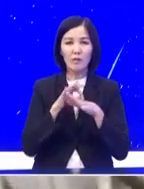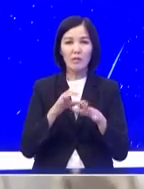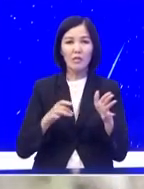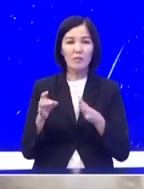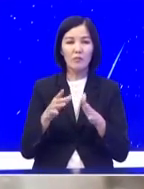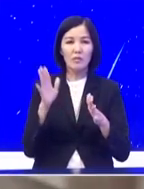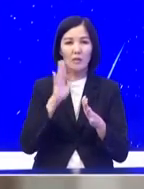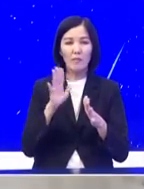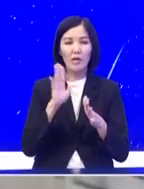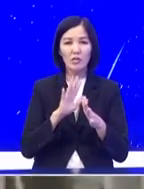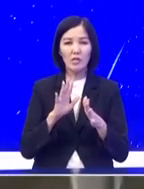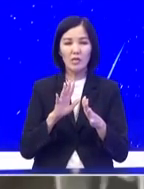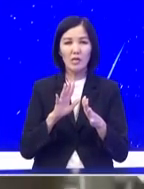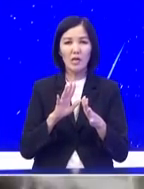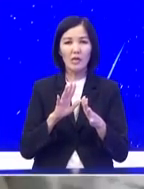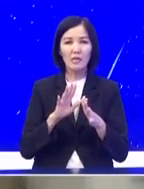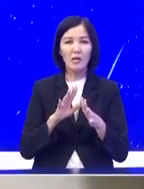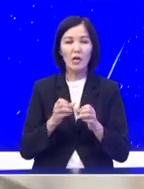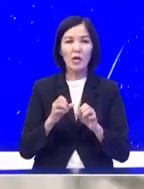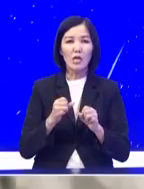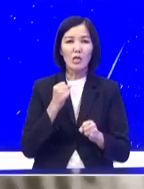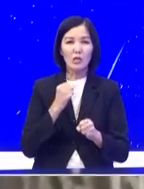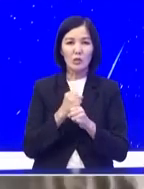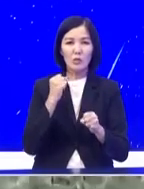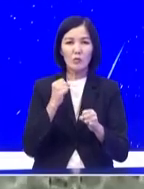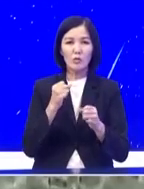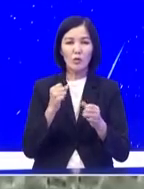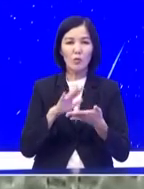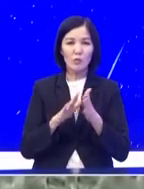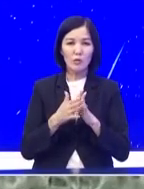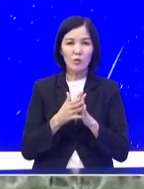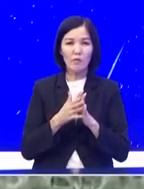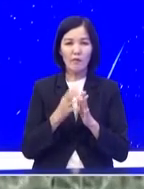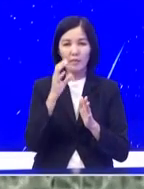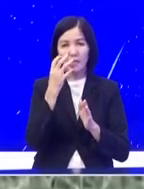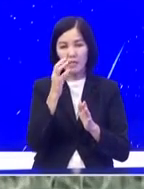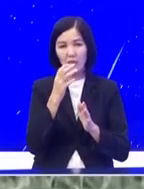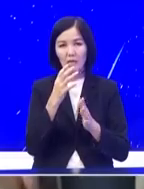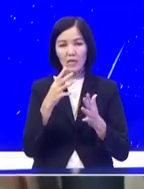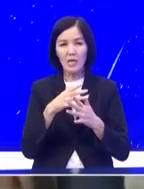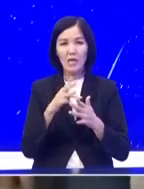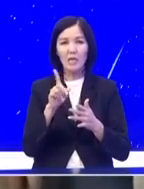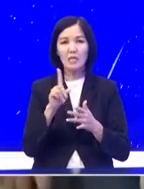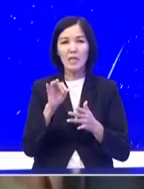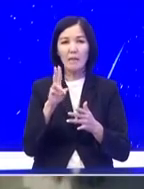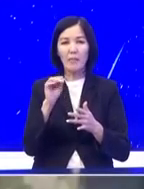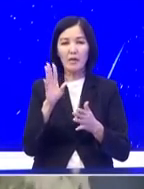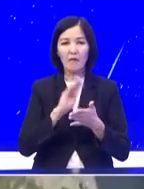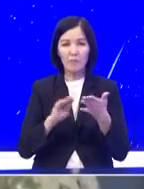республике собачьи бои, а также случаи жестоких условий содержания животных в цирках и некоторых зоопарках, пишут